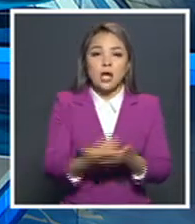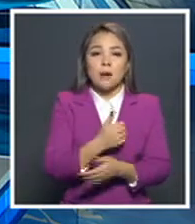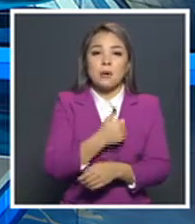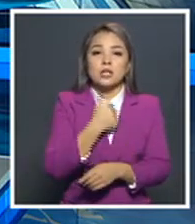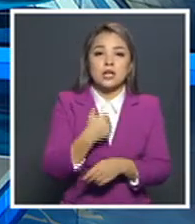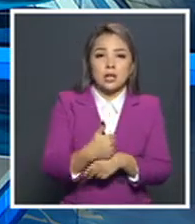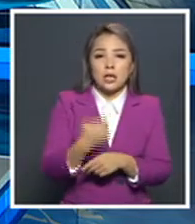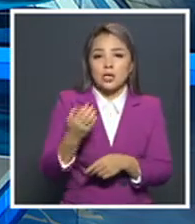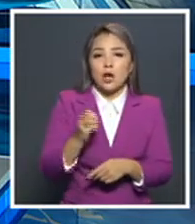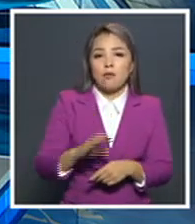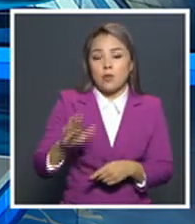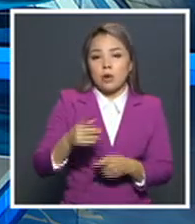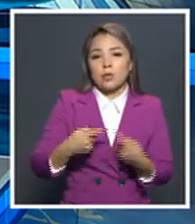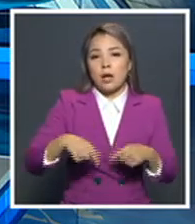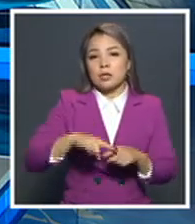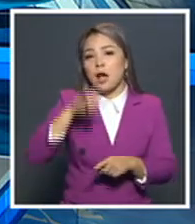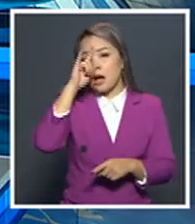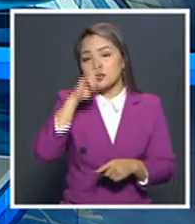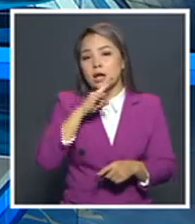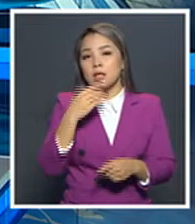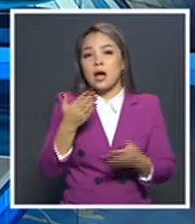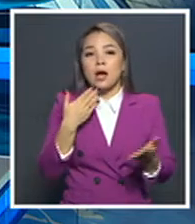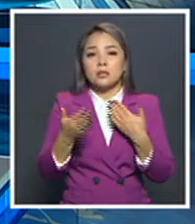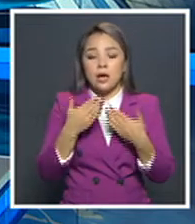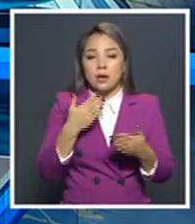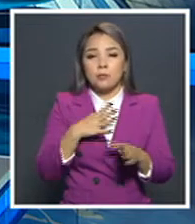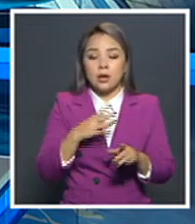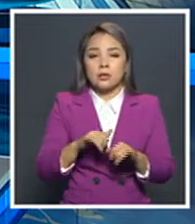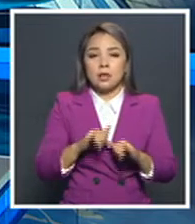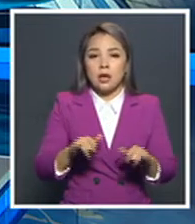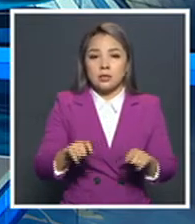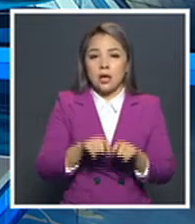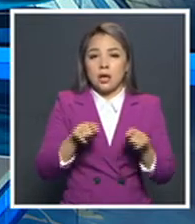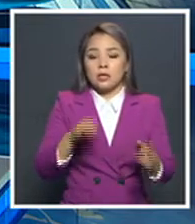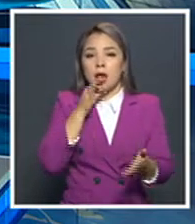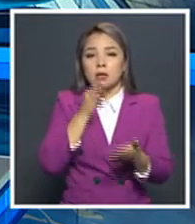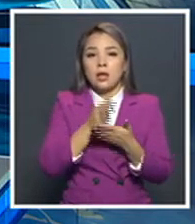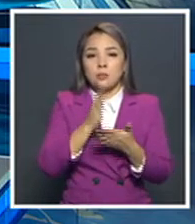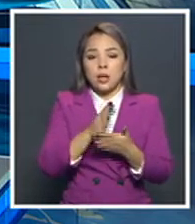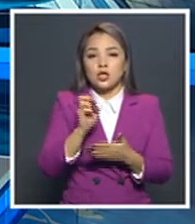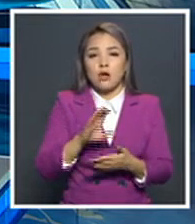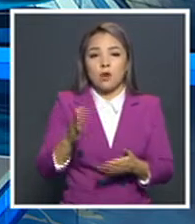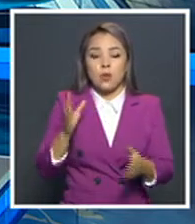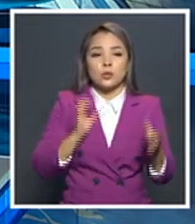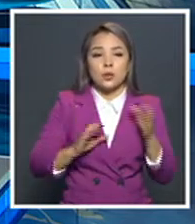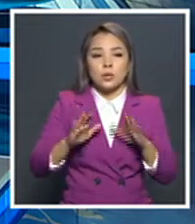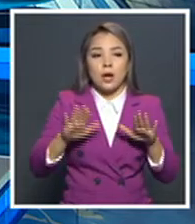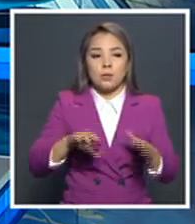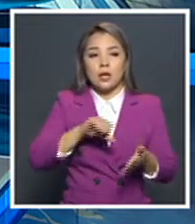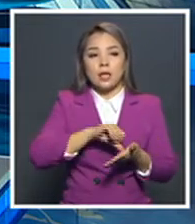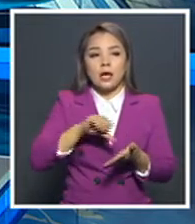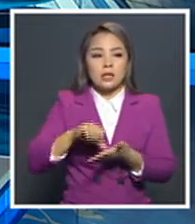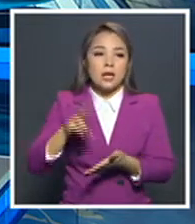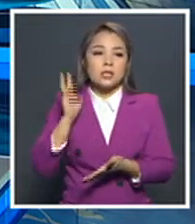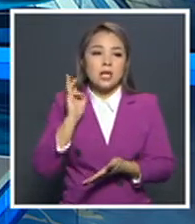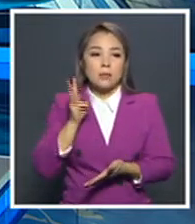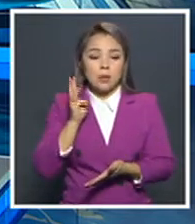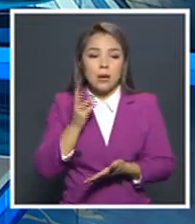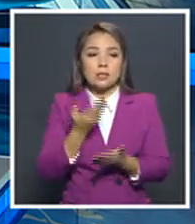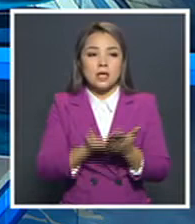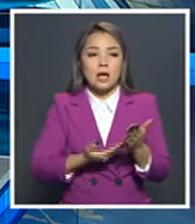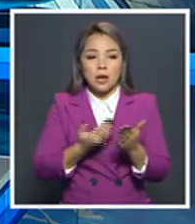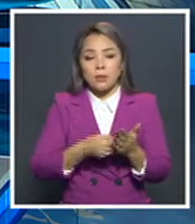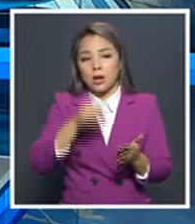басшылығының Еуроодақ пен Қазақстан қатынасына әсер атты басқосуда мәлімдеді. Еуропалық институт өкілдері, дипломаттар мен сарапшылар